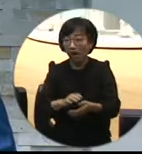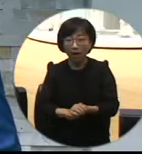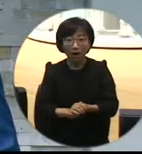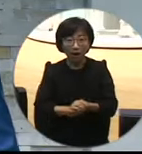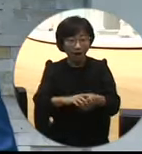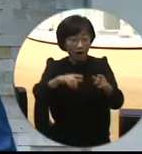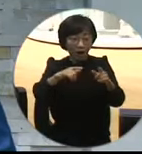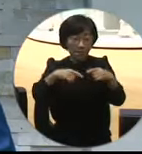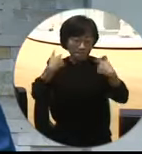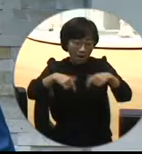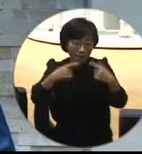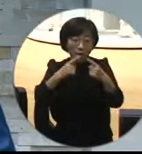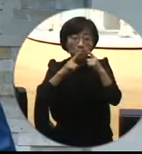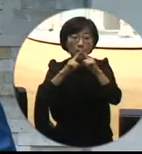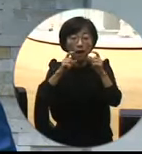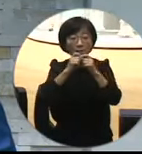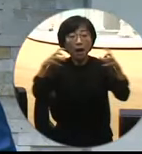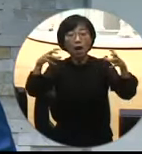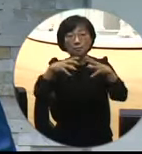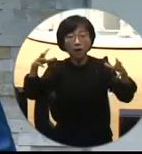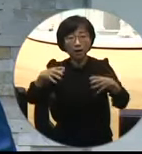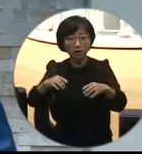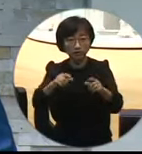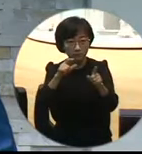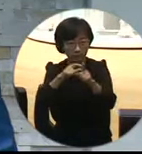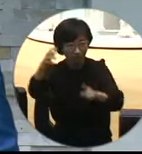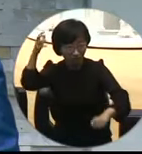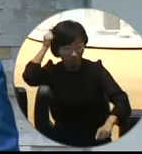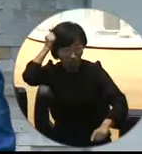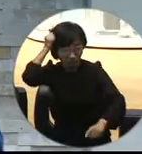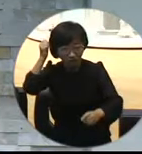아니라 유치원생들까지도 그렇게